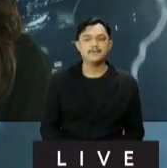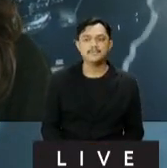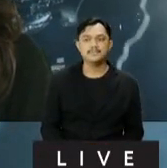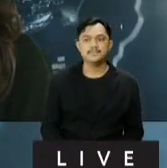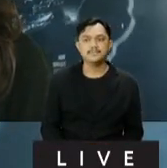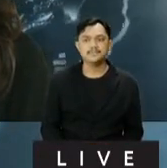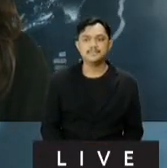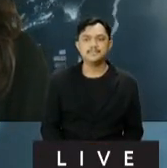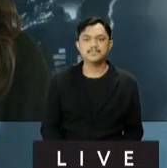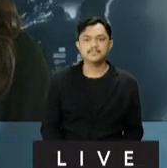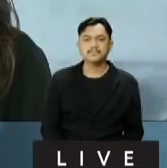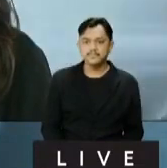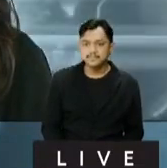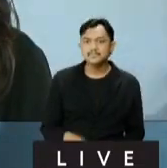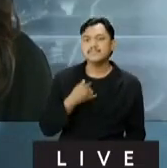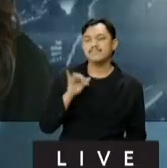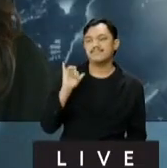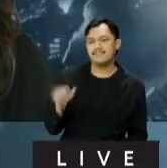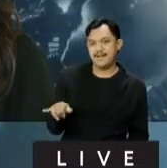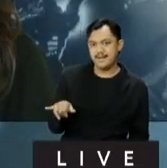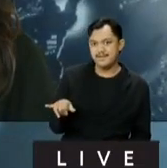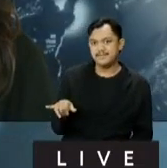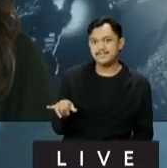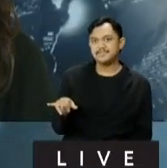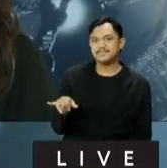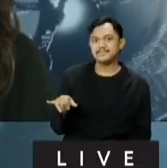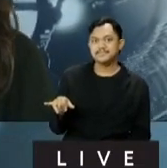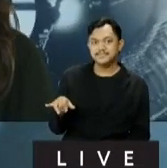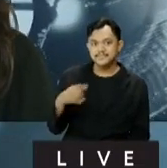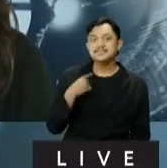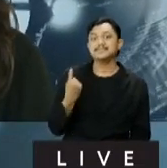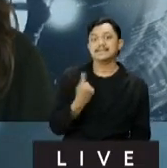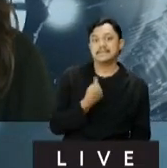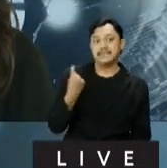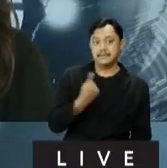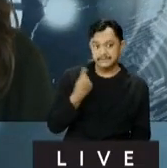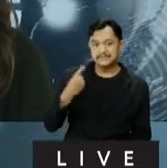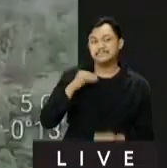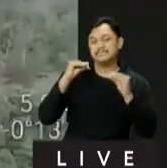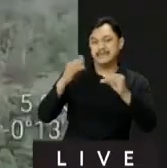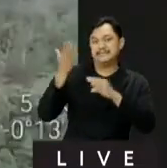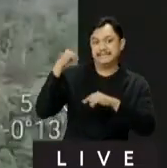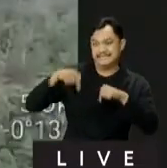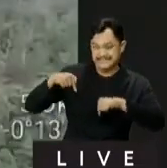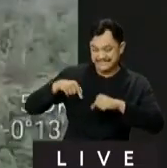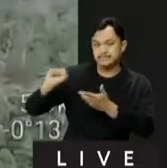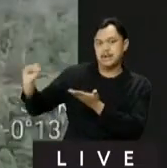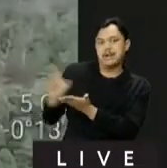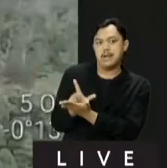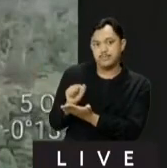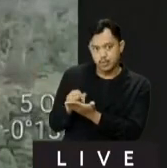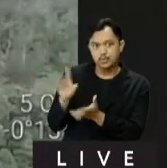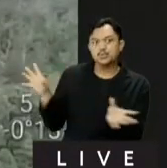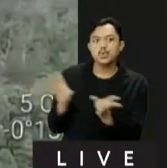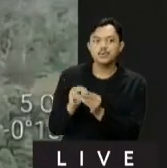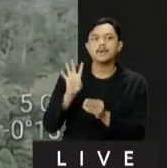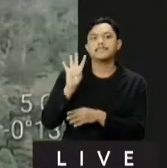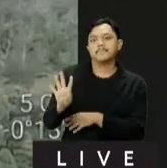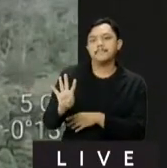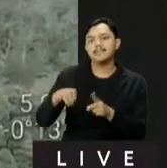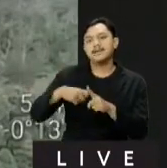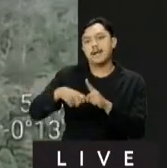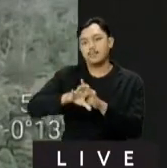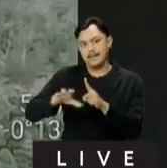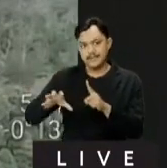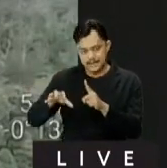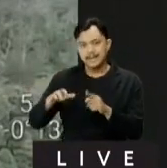Baik, jadi berdasarkan laporan yang kami terima pada pagi hari ini, sudah ada 4 kabupaten yang terdampak